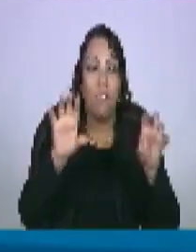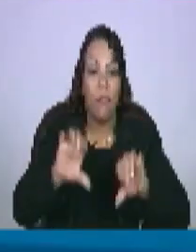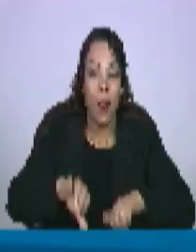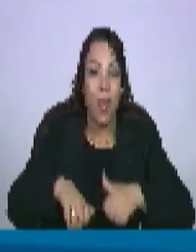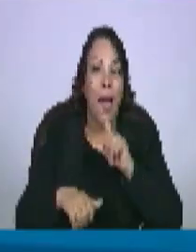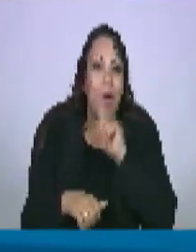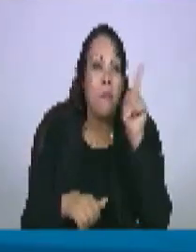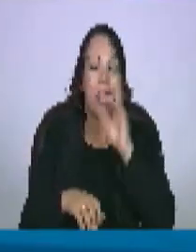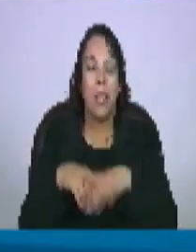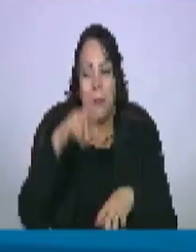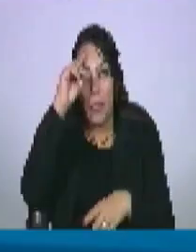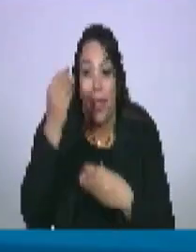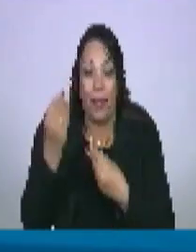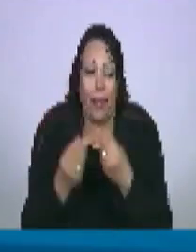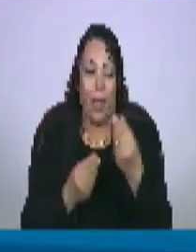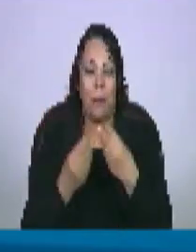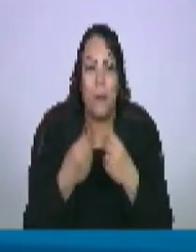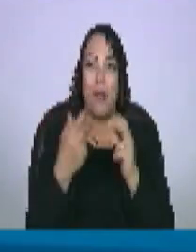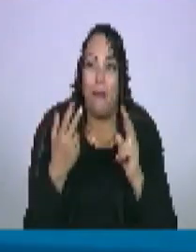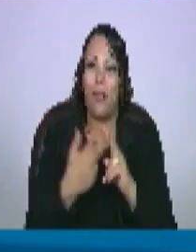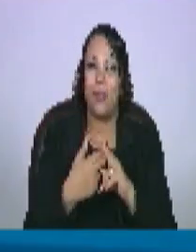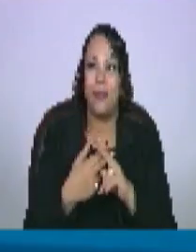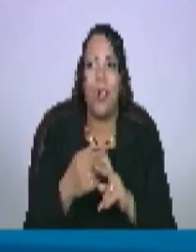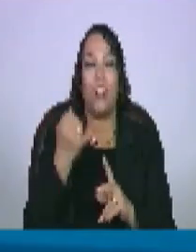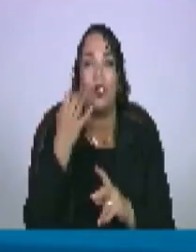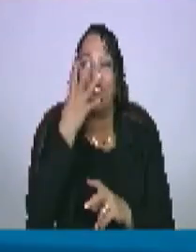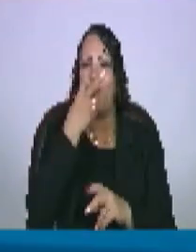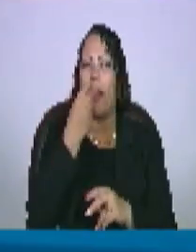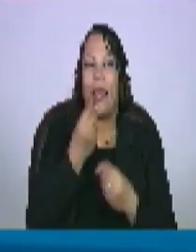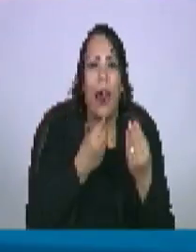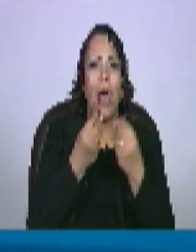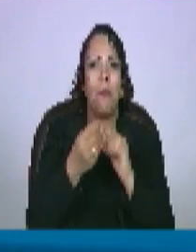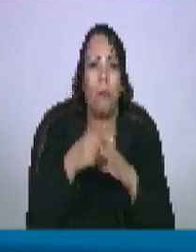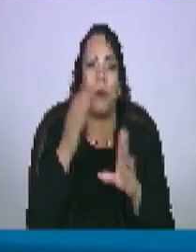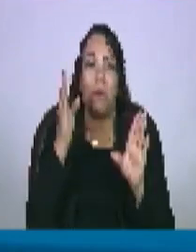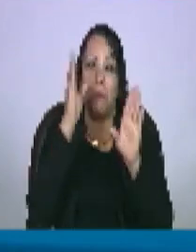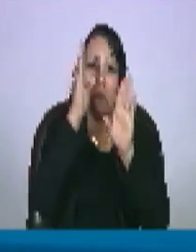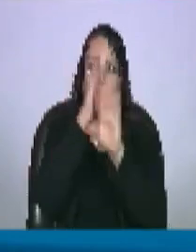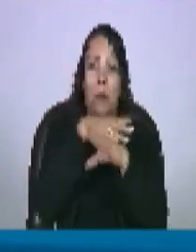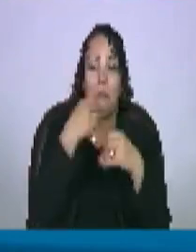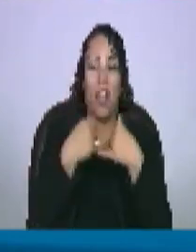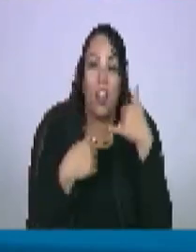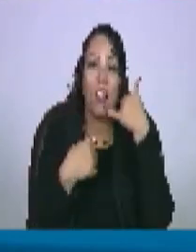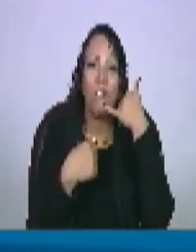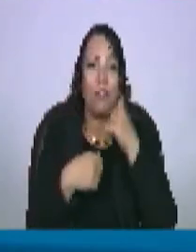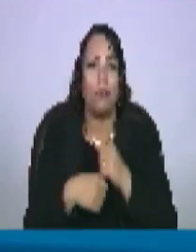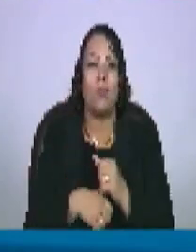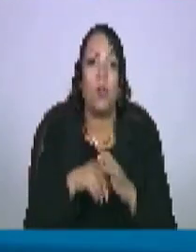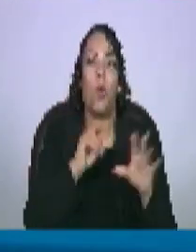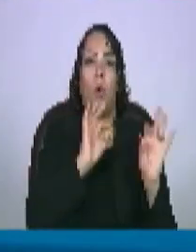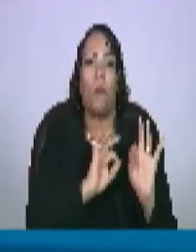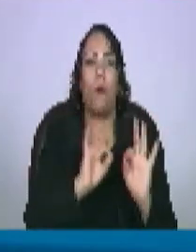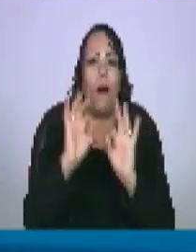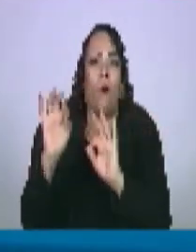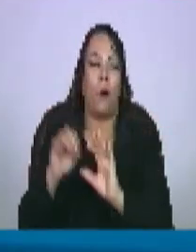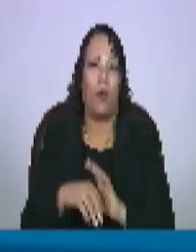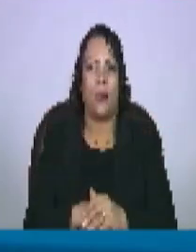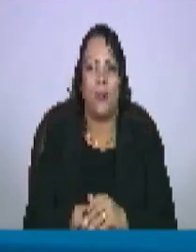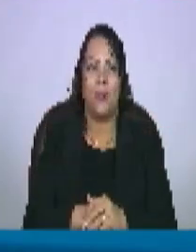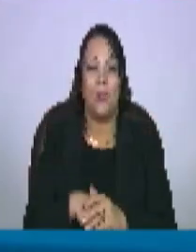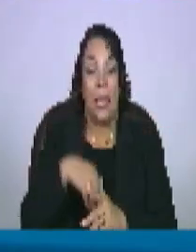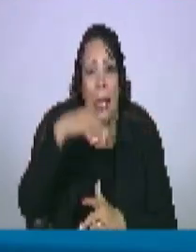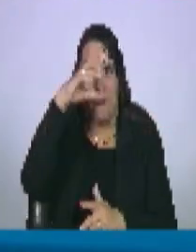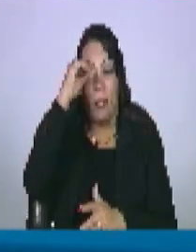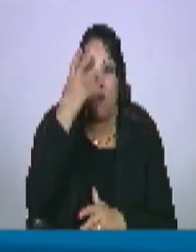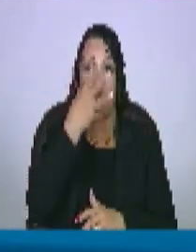طريقه تعاملك مع الناس اسلوبك في الكلام مش هيختفي وانت بتتعامل مع التليفون المحمول هيبقى زي ما هو يعني دي